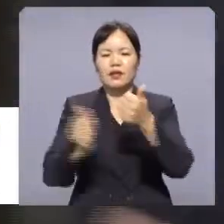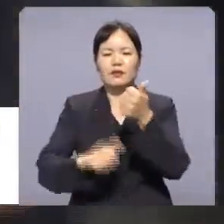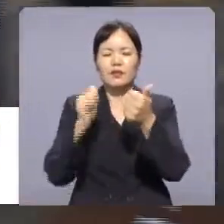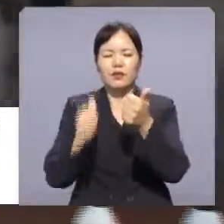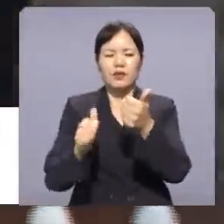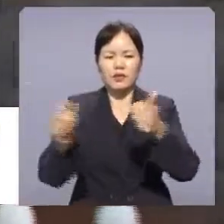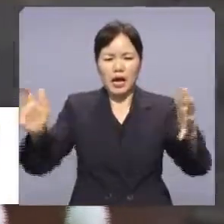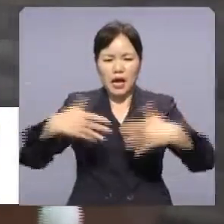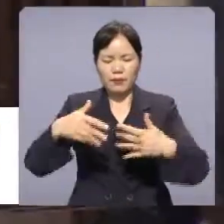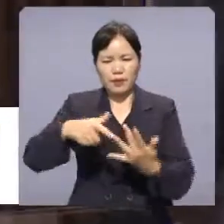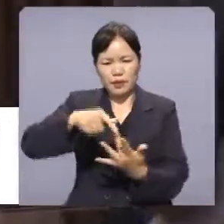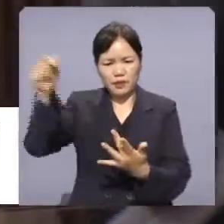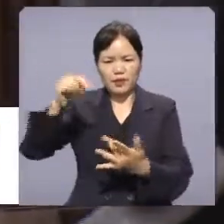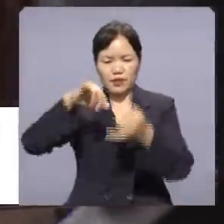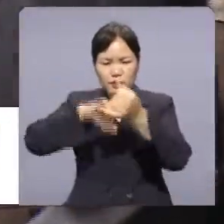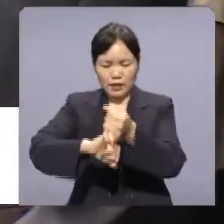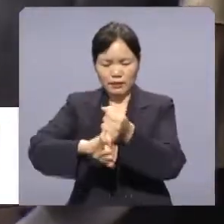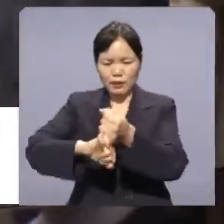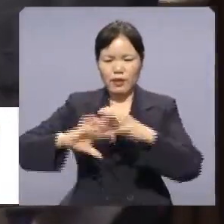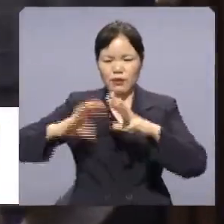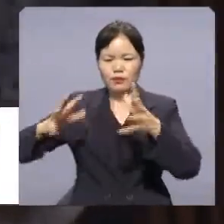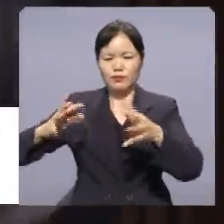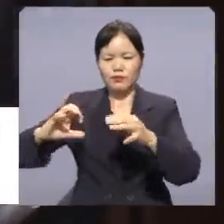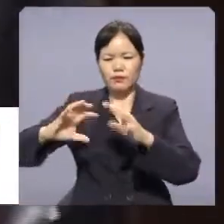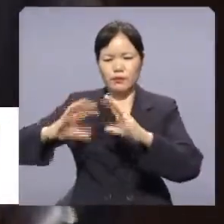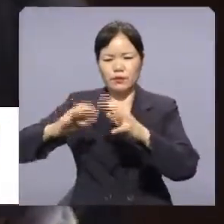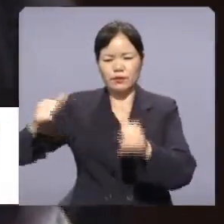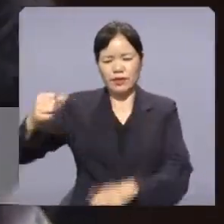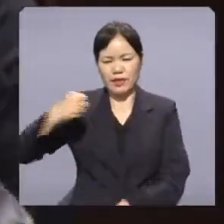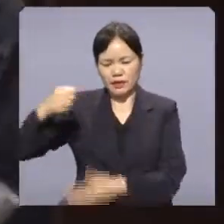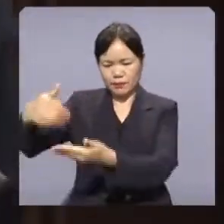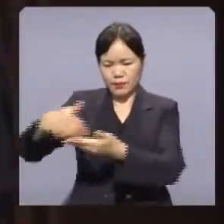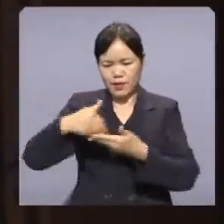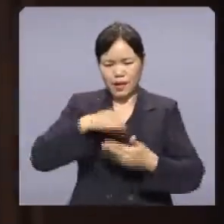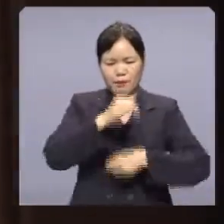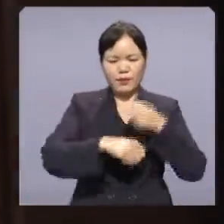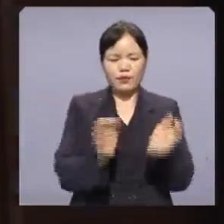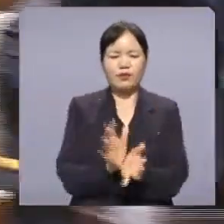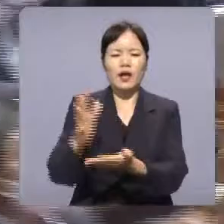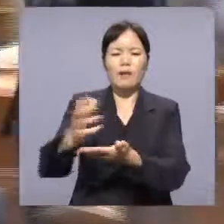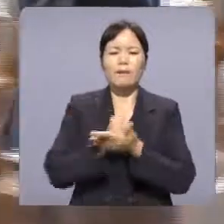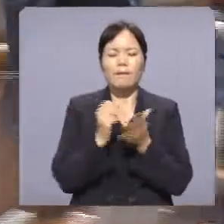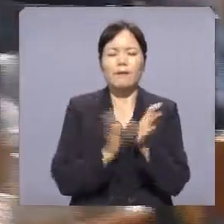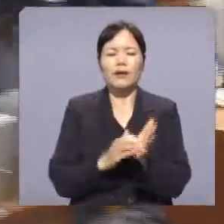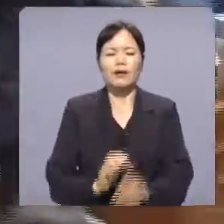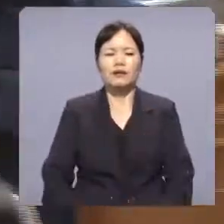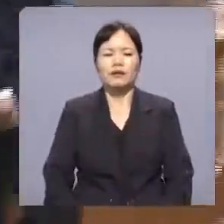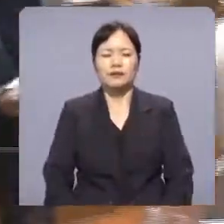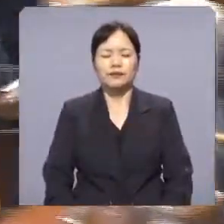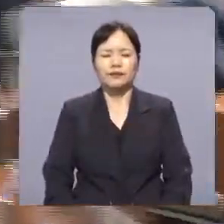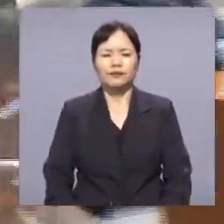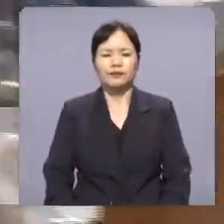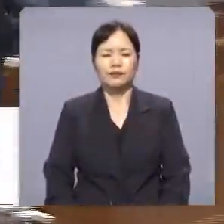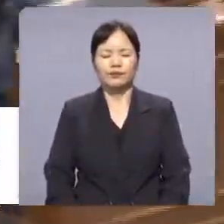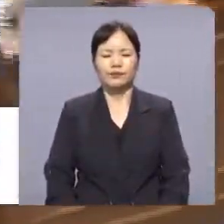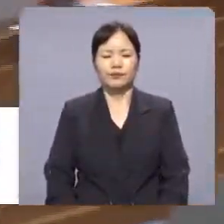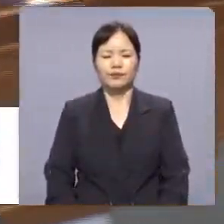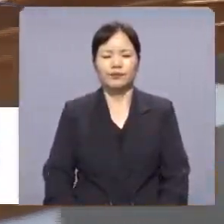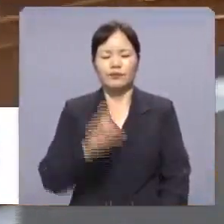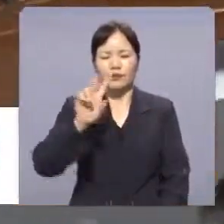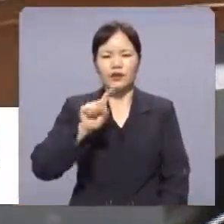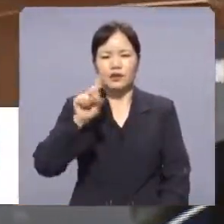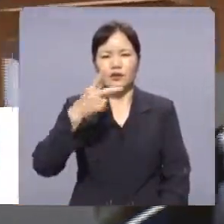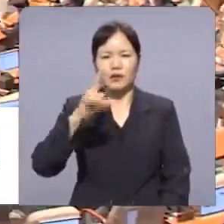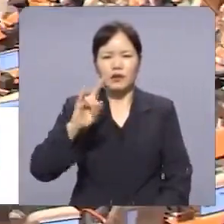합의 선출을 약속하라는 국민의힘 제안을 민주당이 받아들인 겁니다. 이에 따라